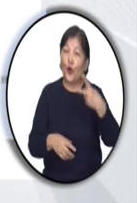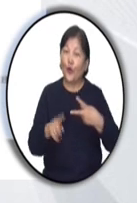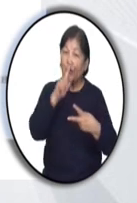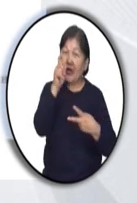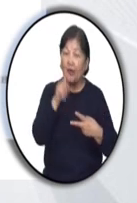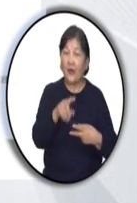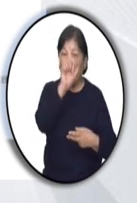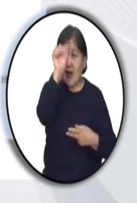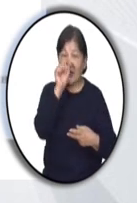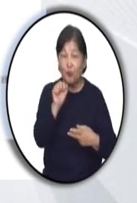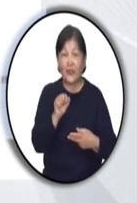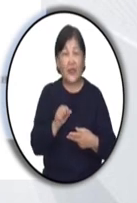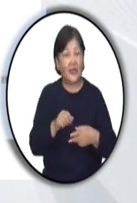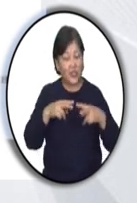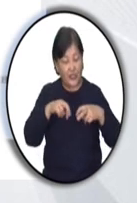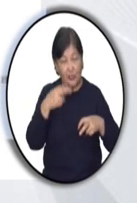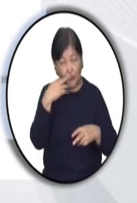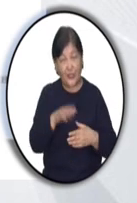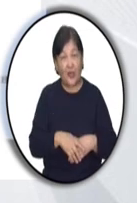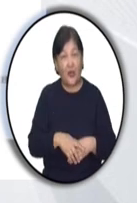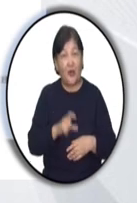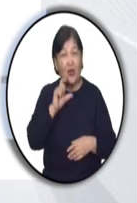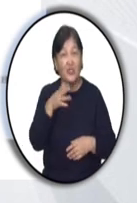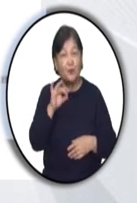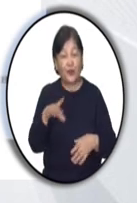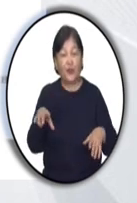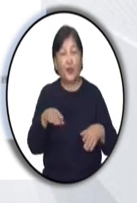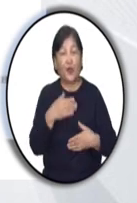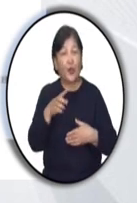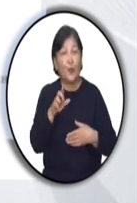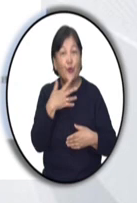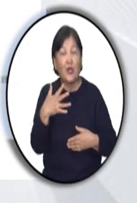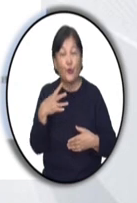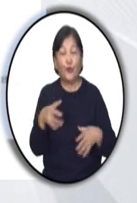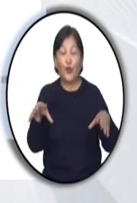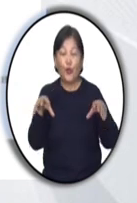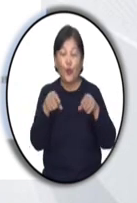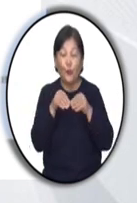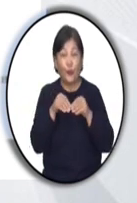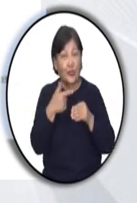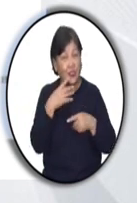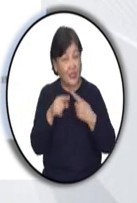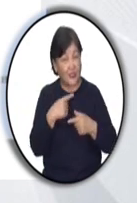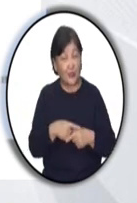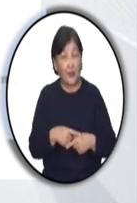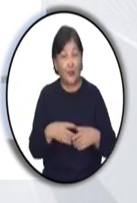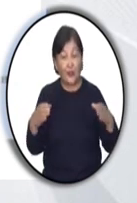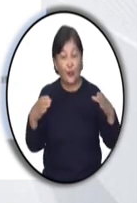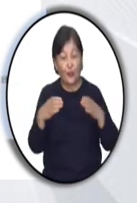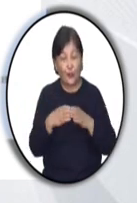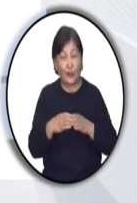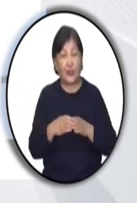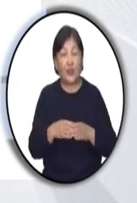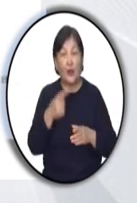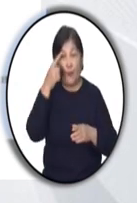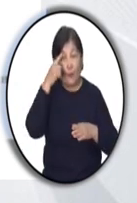эргэцүүлээрэй. За хоёр дахь асуудлаа шинжлэе. Экспортын бүтээгдэхүүний төвлөрөл гэж байна. За